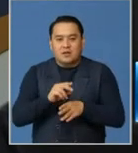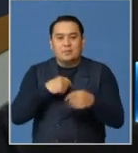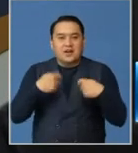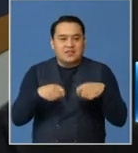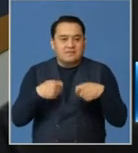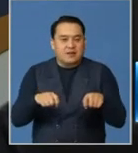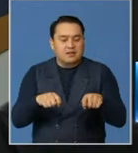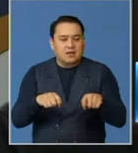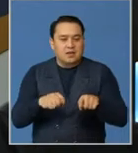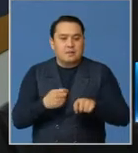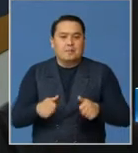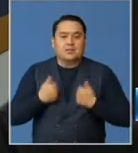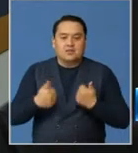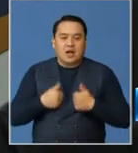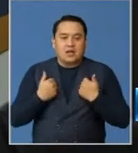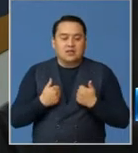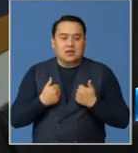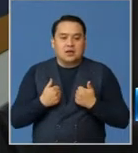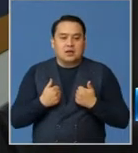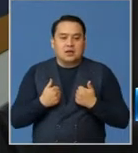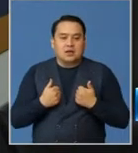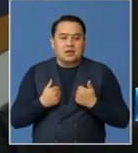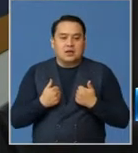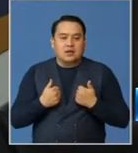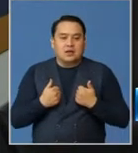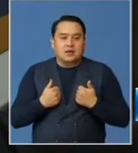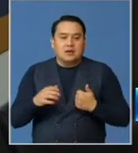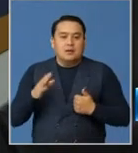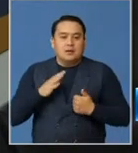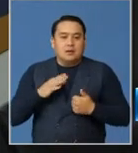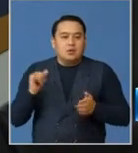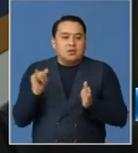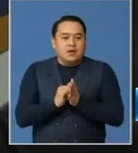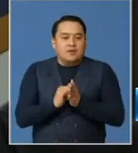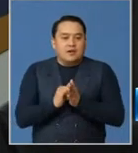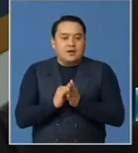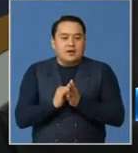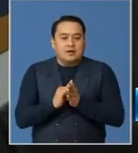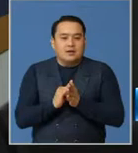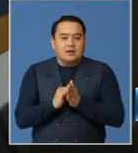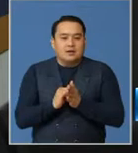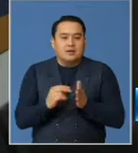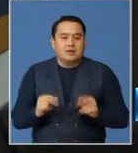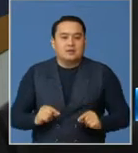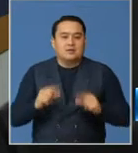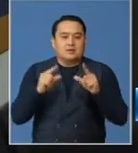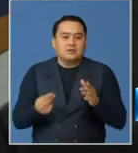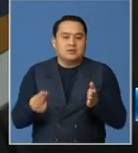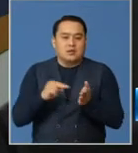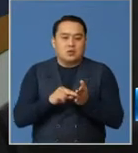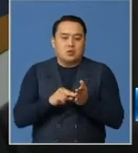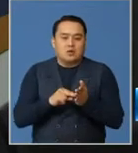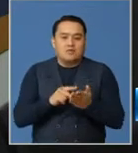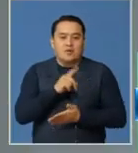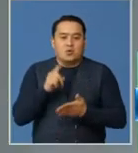реализовать. И постараться, как вот была такая установка, не особо повышать цену. Хотя это вопрос